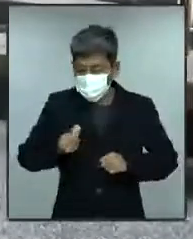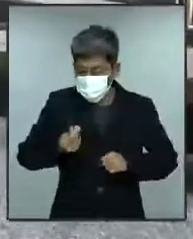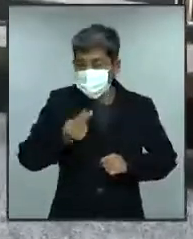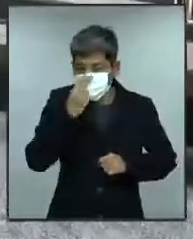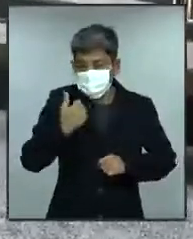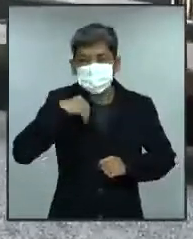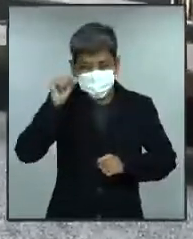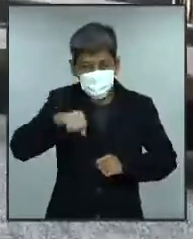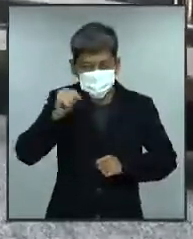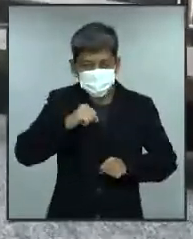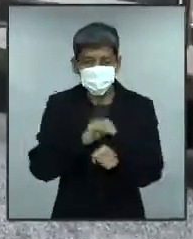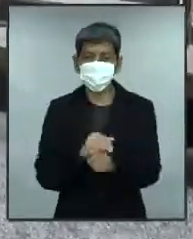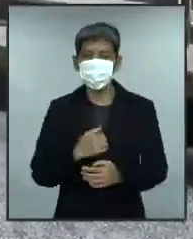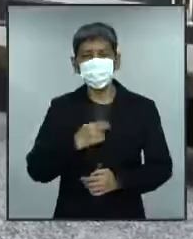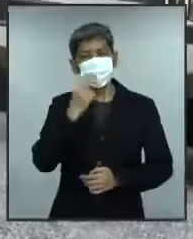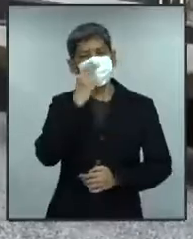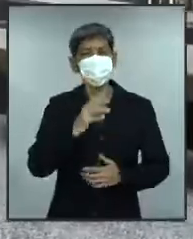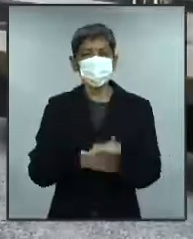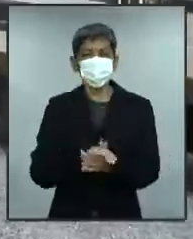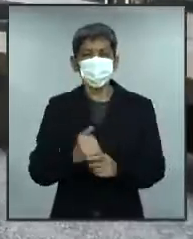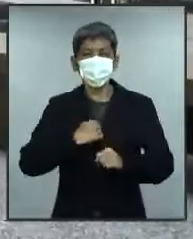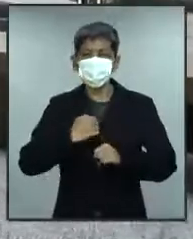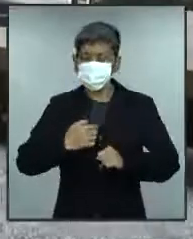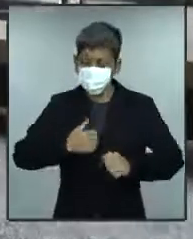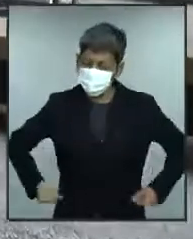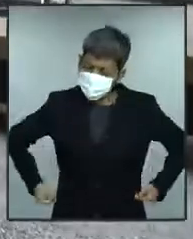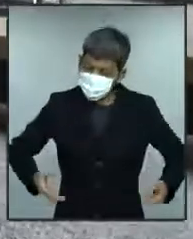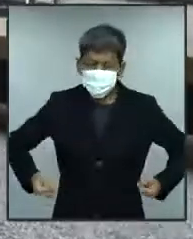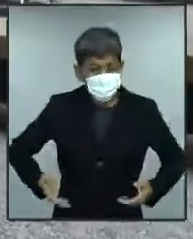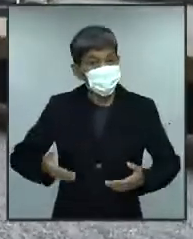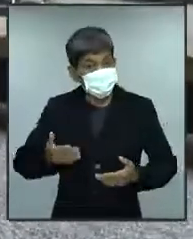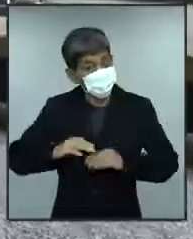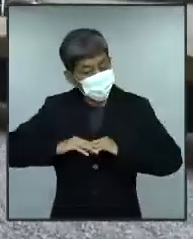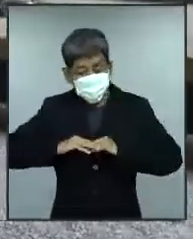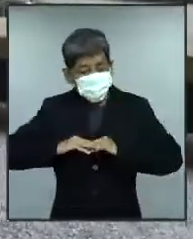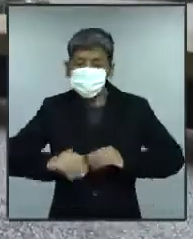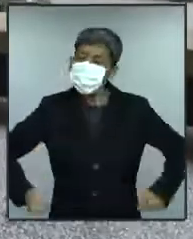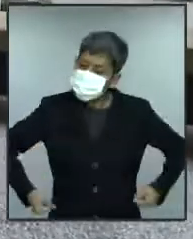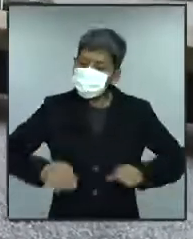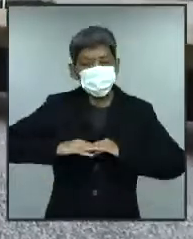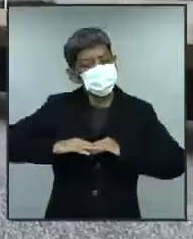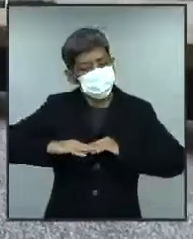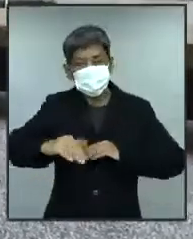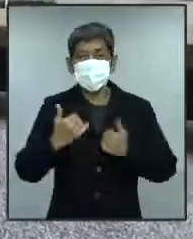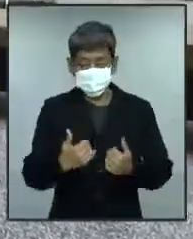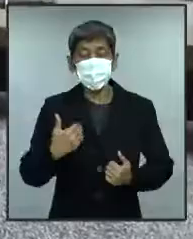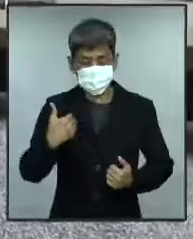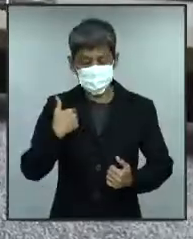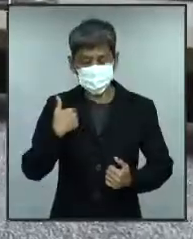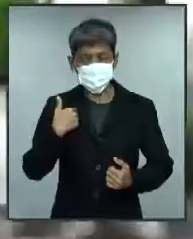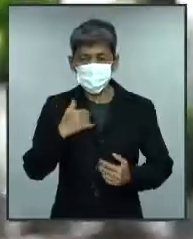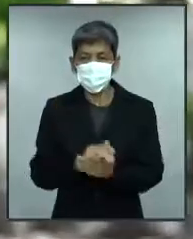งแล้วก็ในเรื่องของ ใช่ก ็เขาเรียกว่าความอะไรนะความสมูทในการใช้งานหรือเปล่า ใช่ฮะคือตอนนี้เ